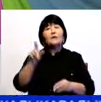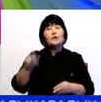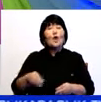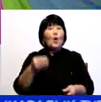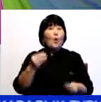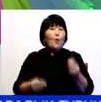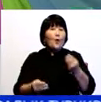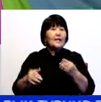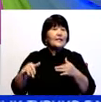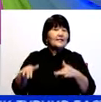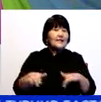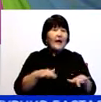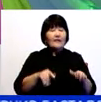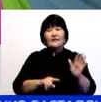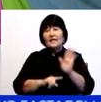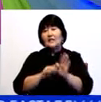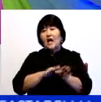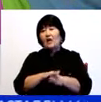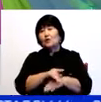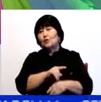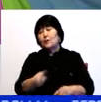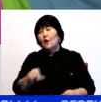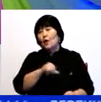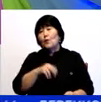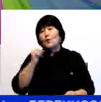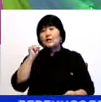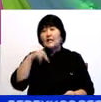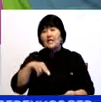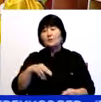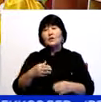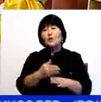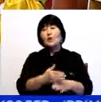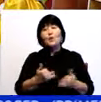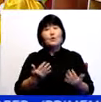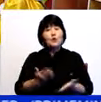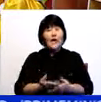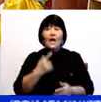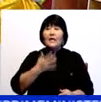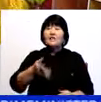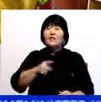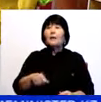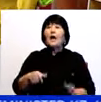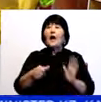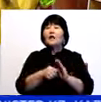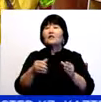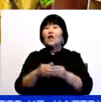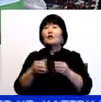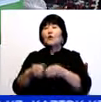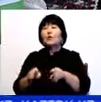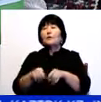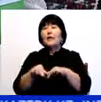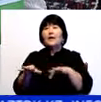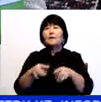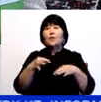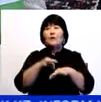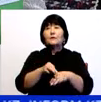ойын әрекеттерін іске асыру барысында өз тәжірибесімен бөлісуде. Семинар барысында 6 топта кіріктірілген